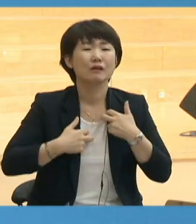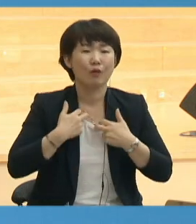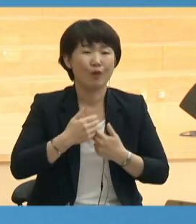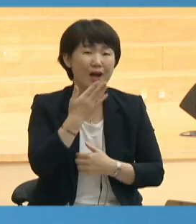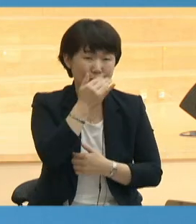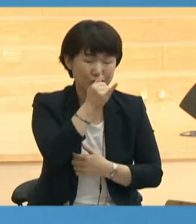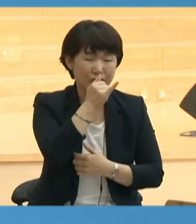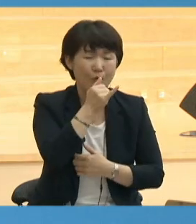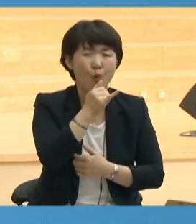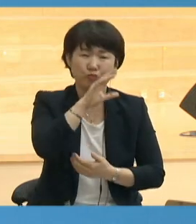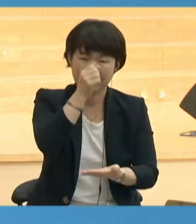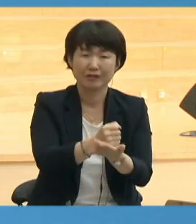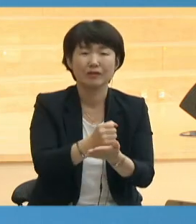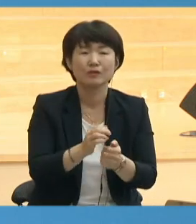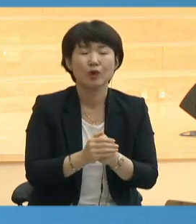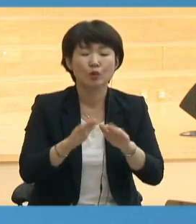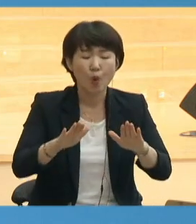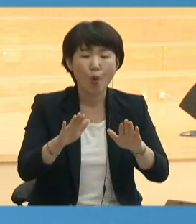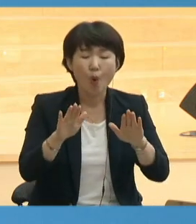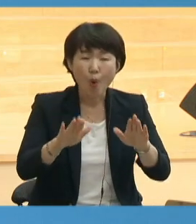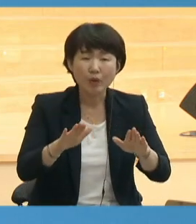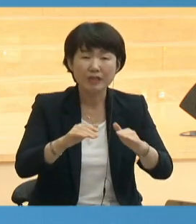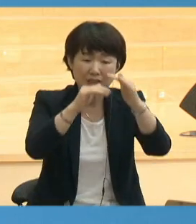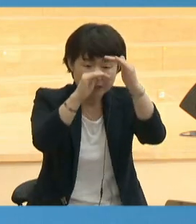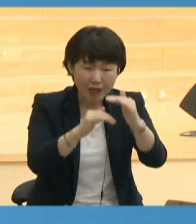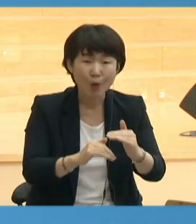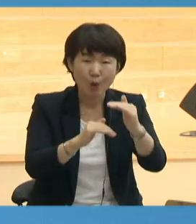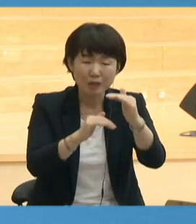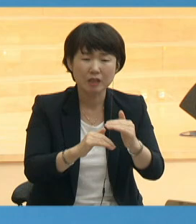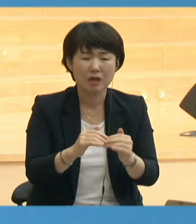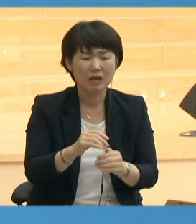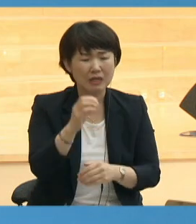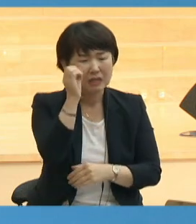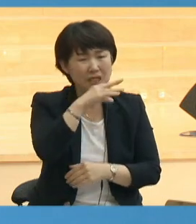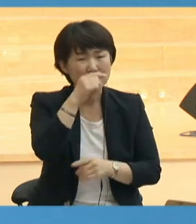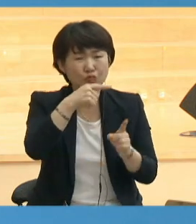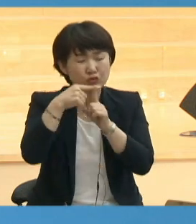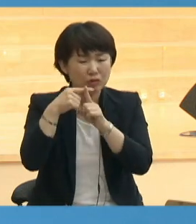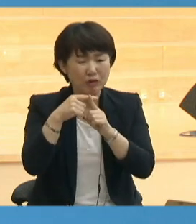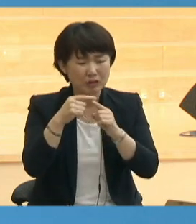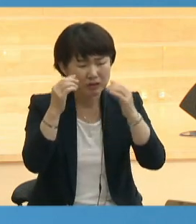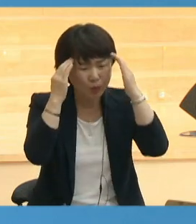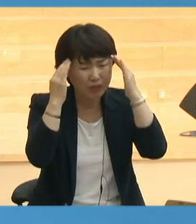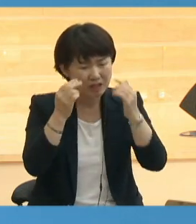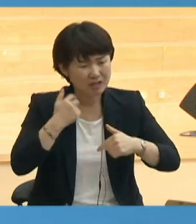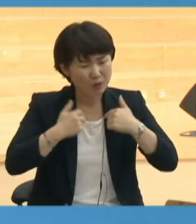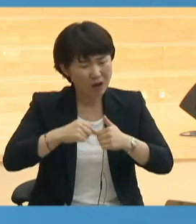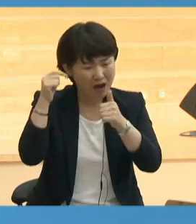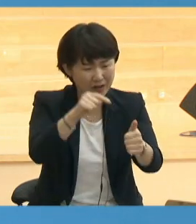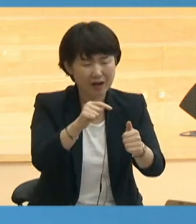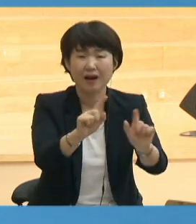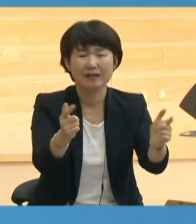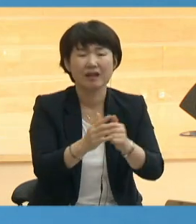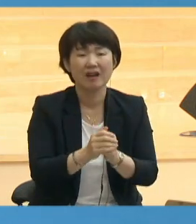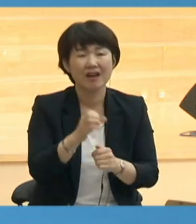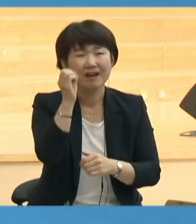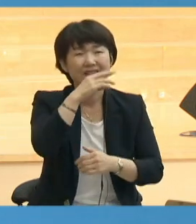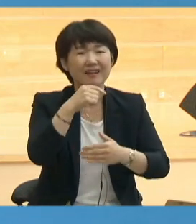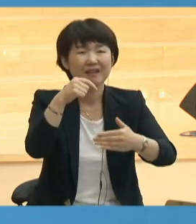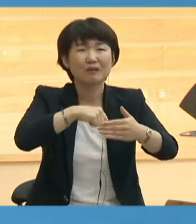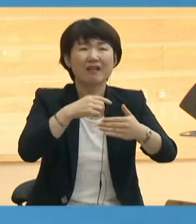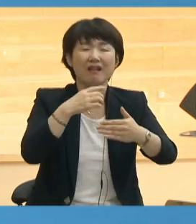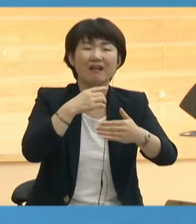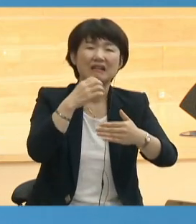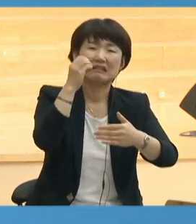있다는것 그러니까 오늘 본 물음 무턱대고 권한을 줄 거 하라 가 아니에요 예 막 사람 속도 없이 실실거리며 그렇게 살아라